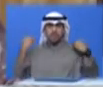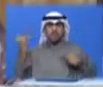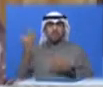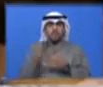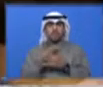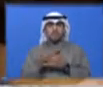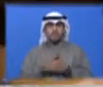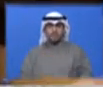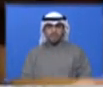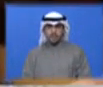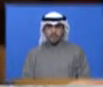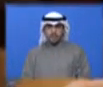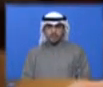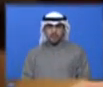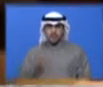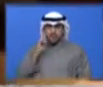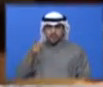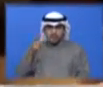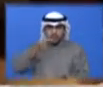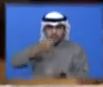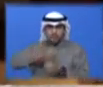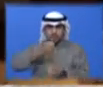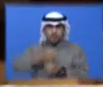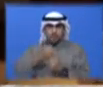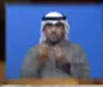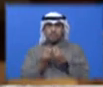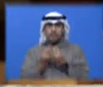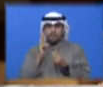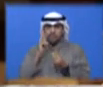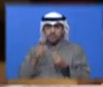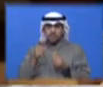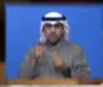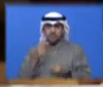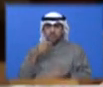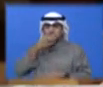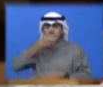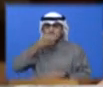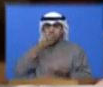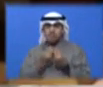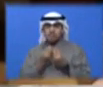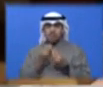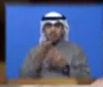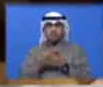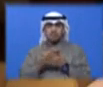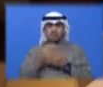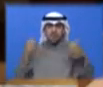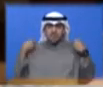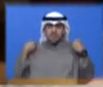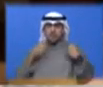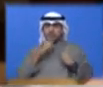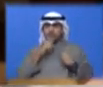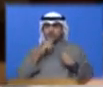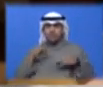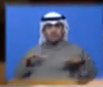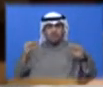البدني. هذه الورشة تتحدث عن الأشخاص الذين يعانون من خمول بدنية، وسنتطرق إلى